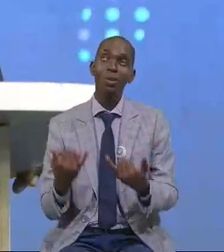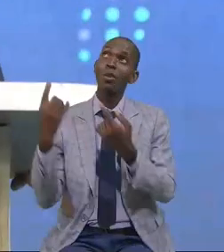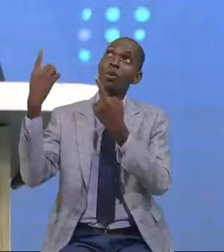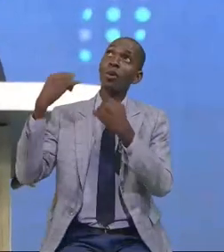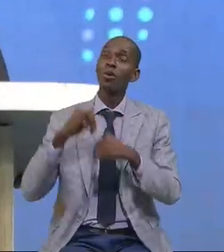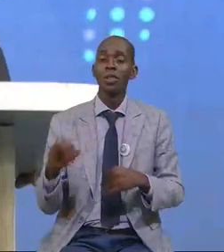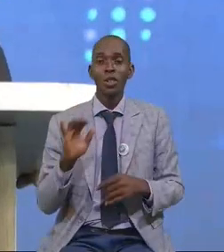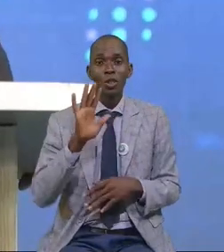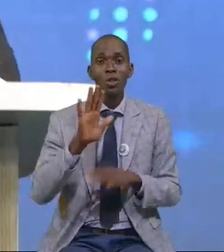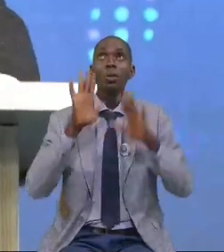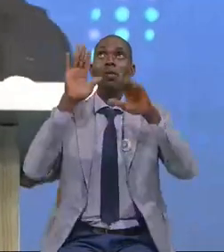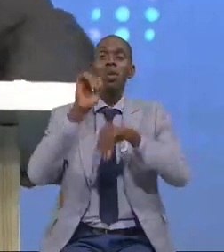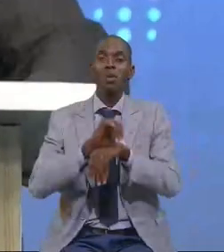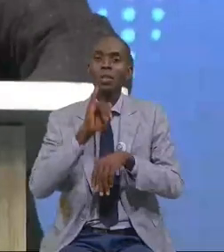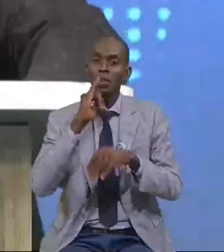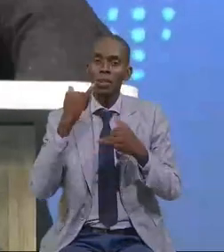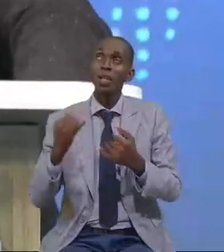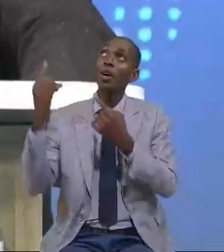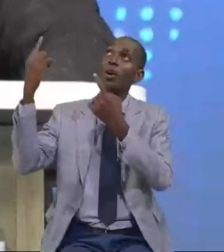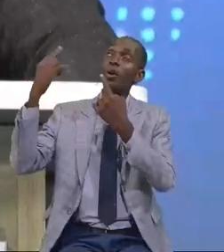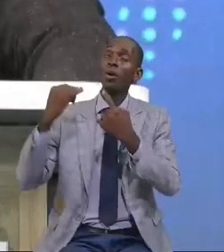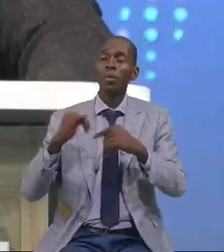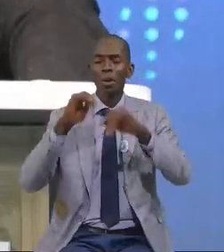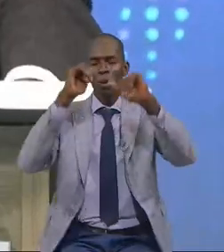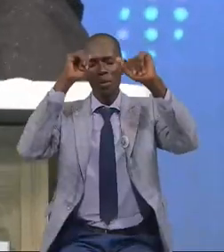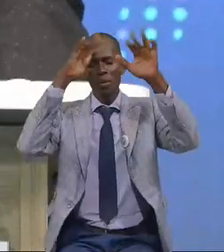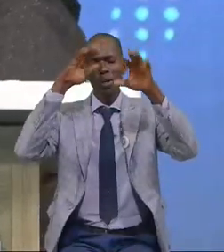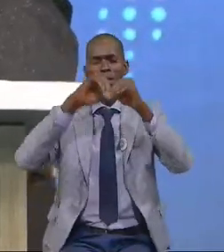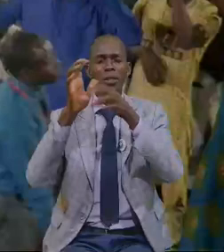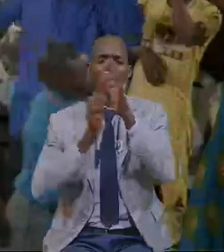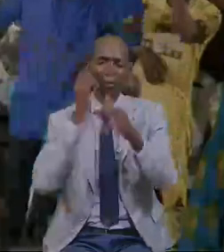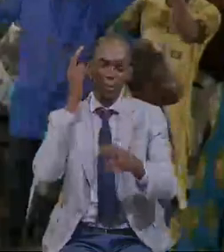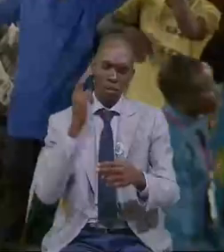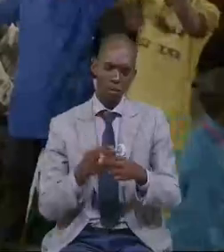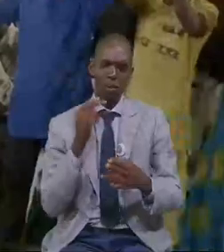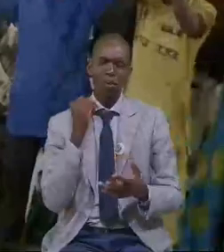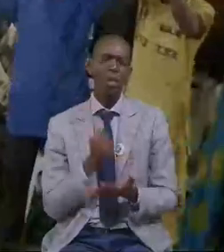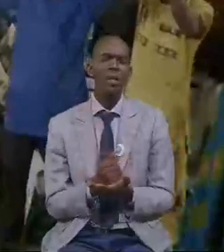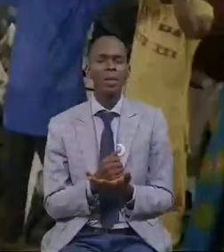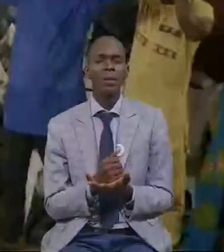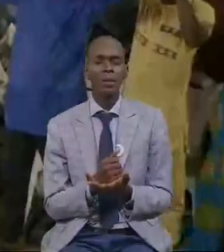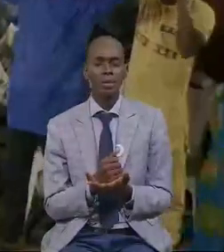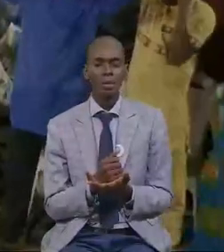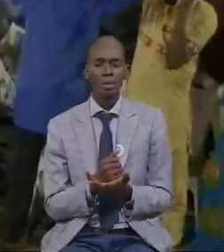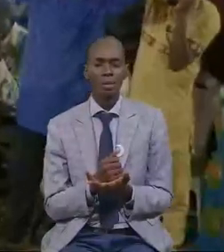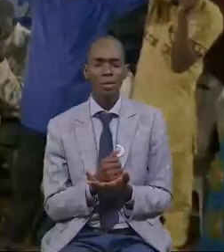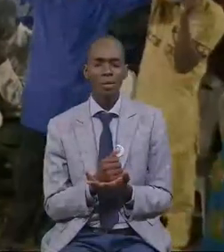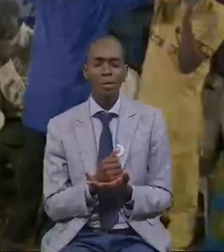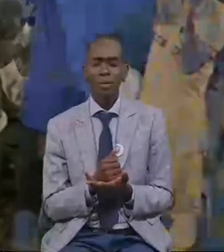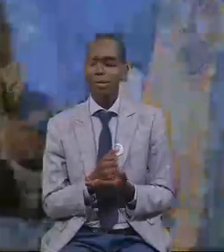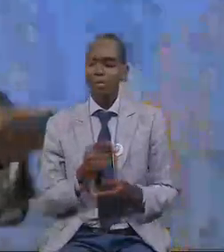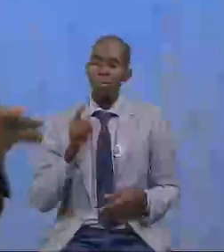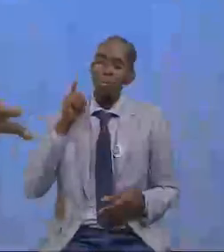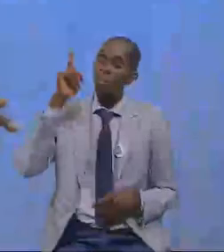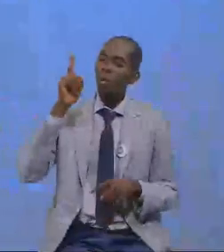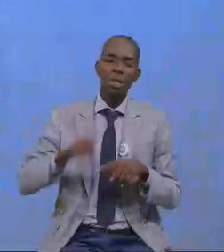Les miracles viennent. Père, au nom de Jésus-Christ, tu ne